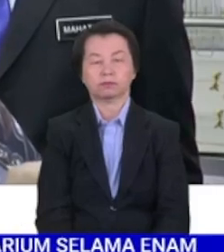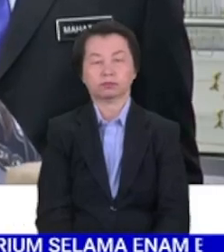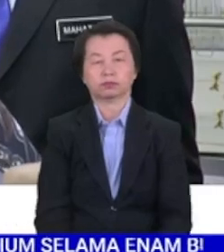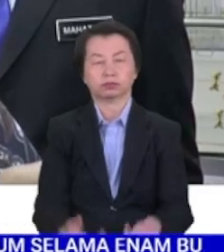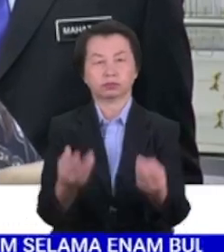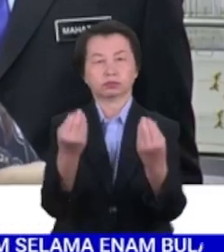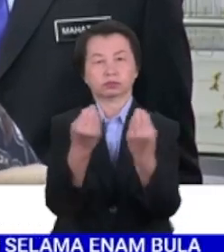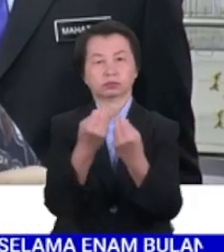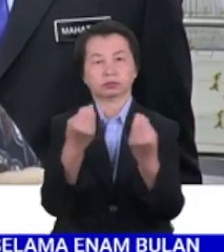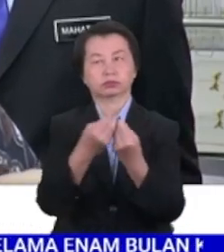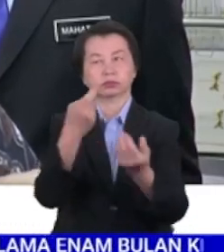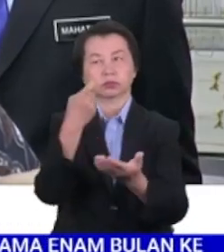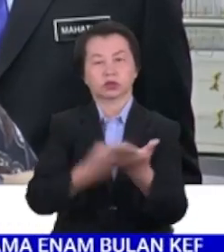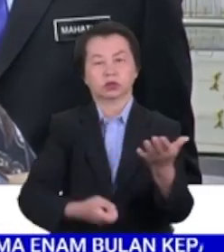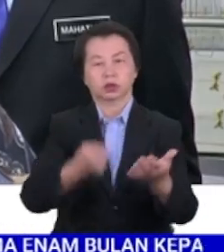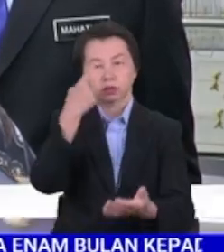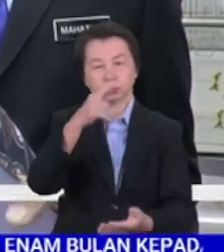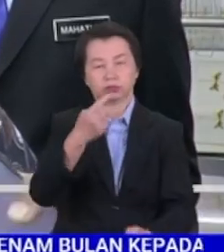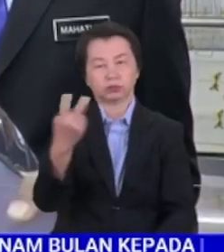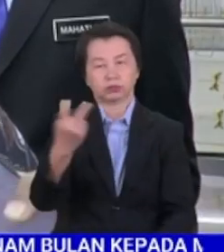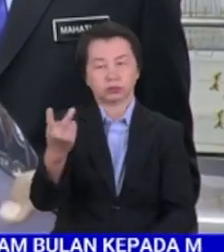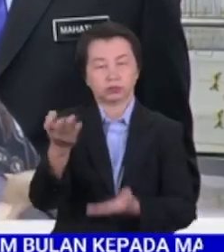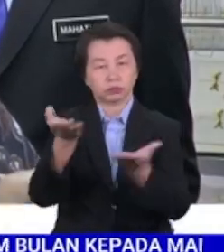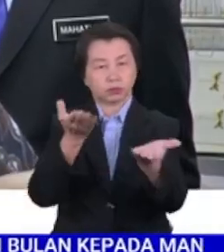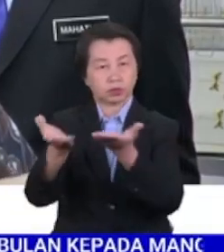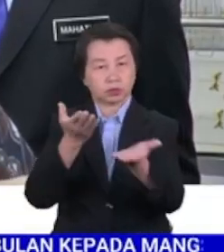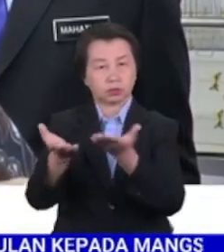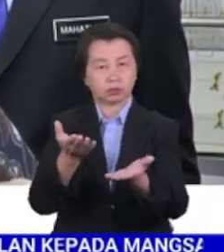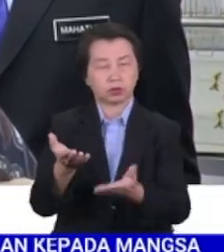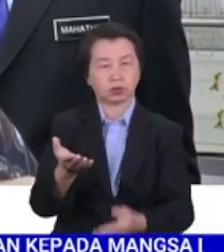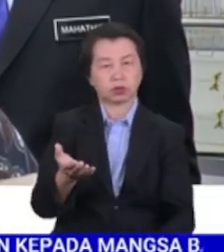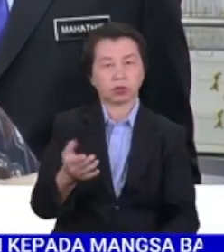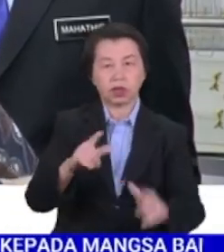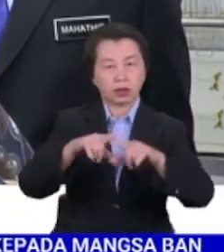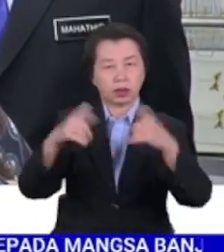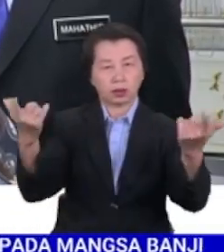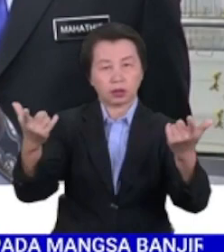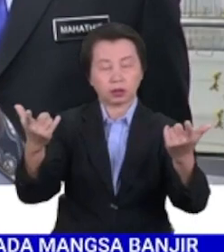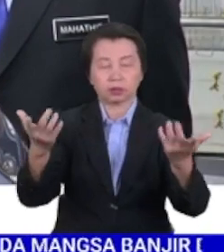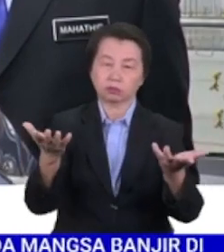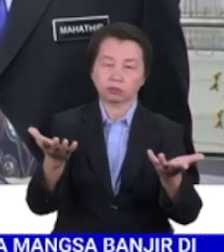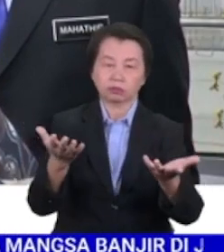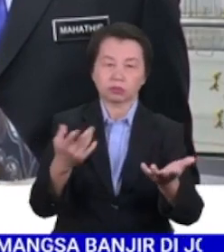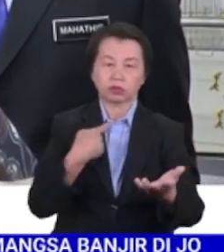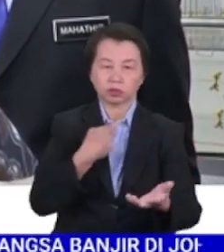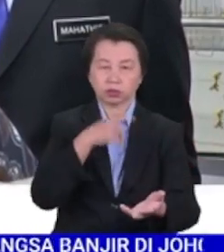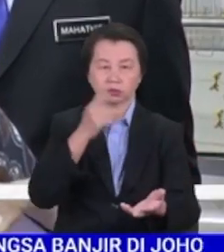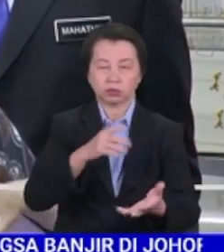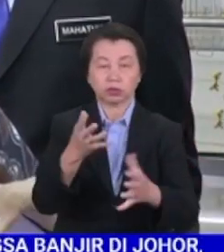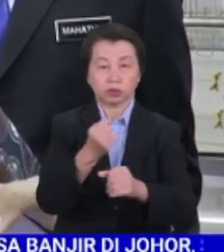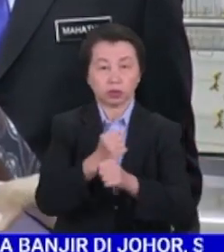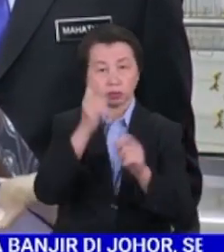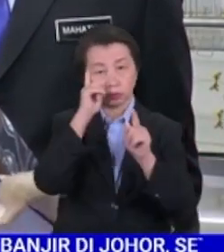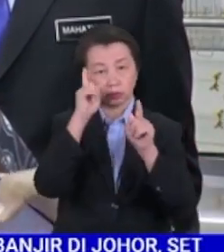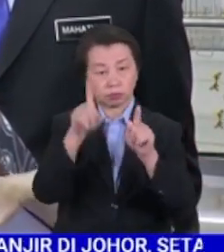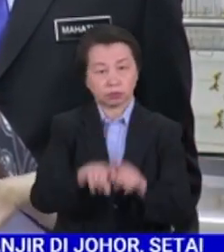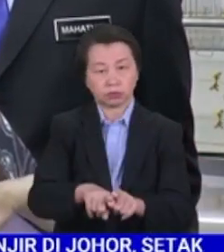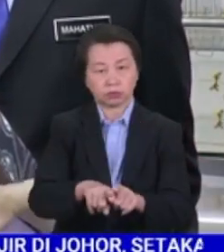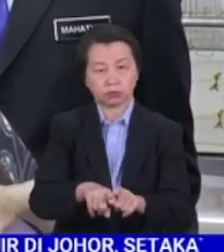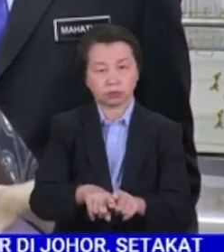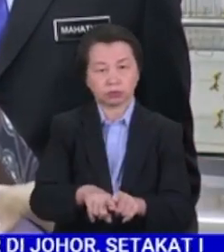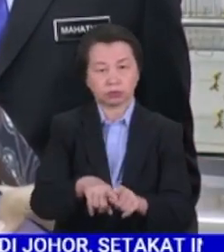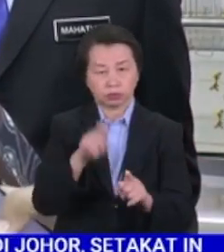Jumlah kos bagi dua-dua perkhidmatan ini berbeza. Jadi kita perlu dapat persetujuan